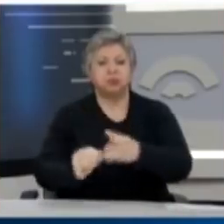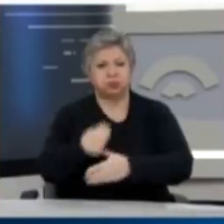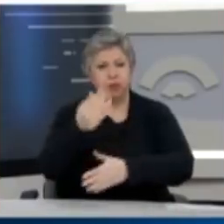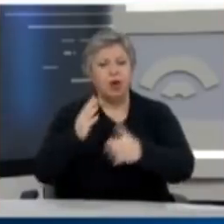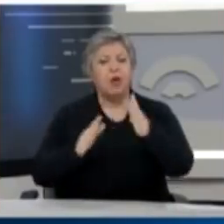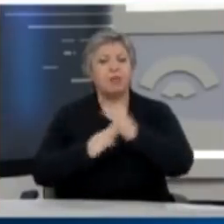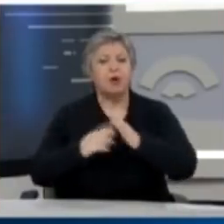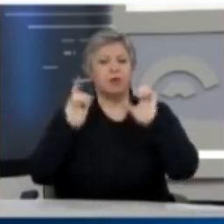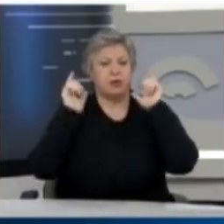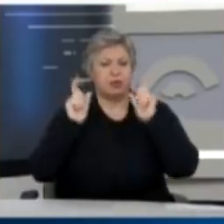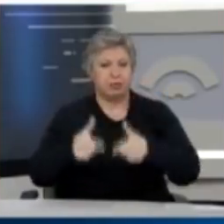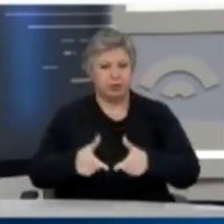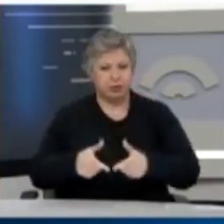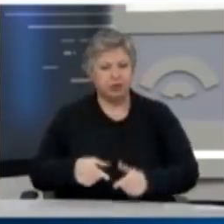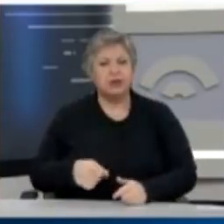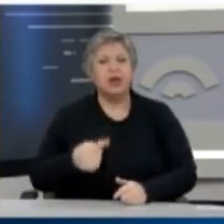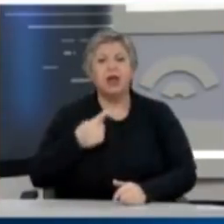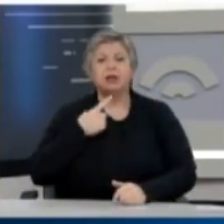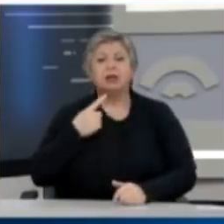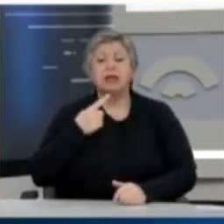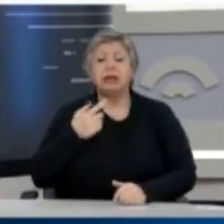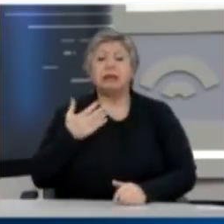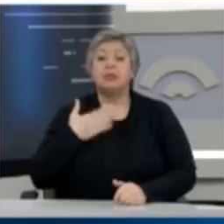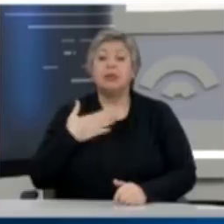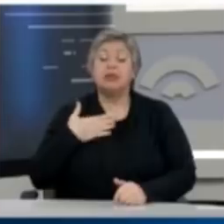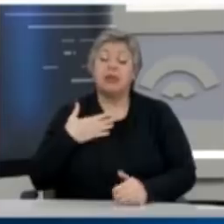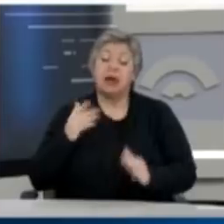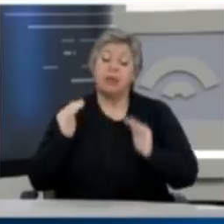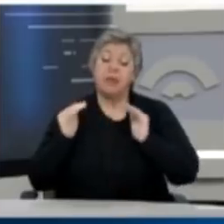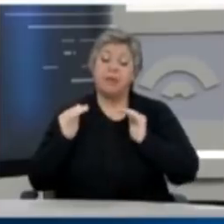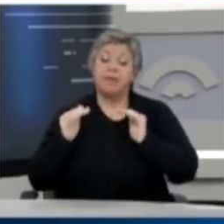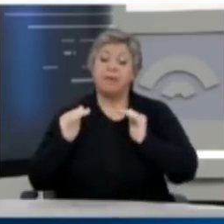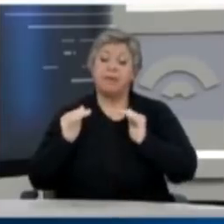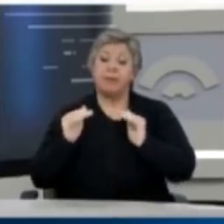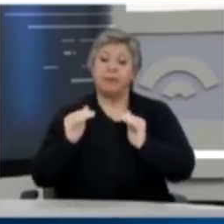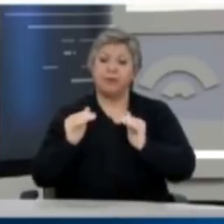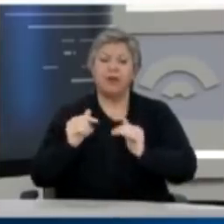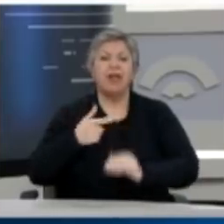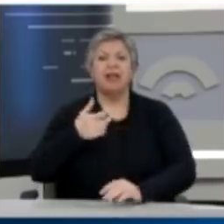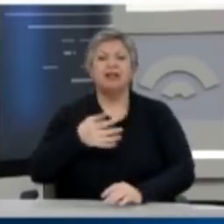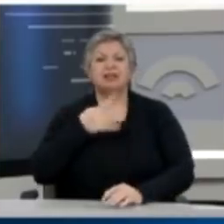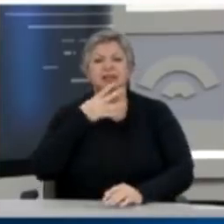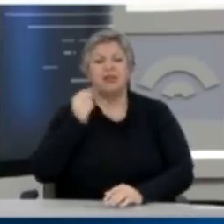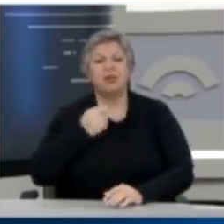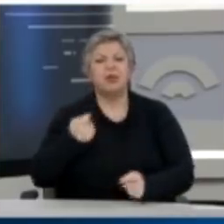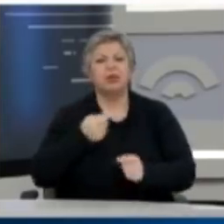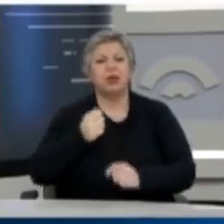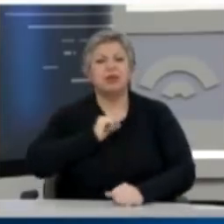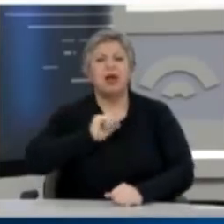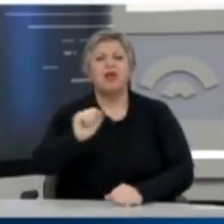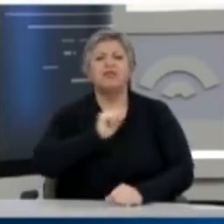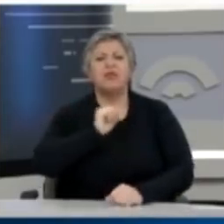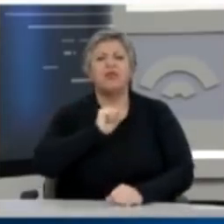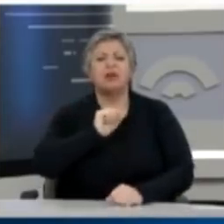κινείται στην κατεύθυνση να μην διαταράσετε η δική σας κυβερνητική σταθερότητα. Δηλαδή, τι